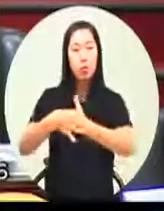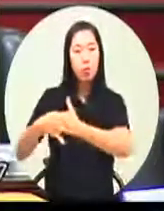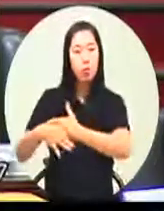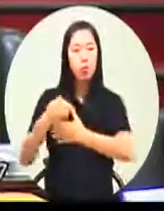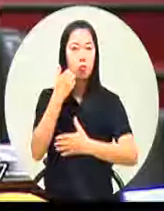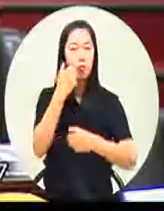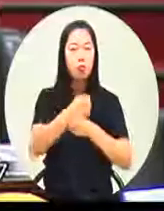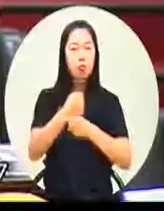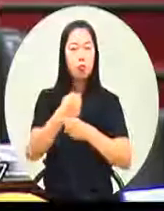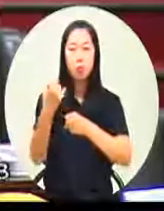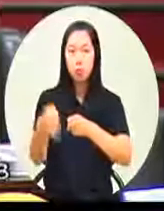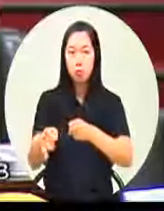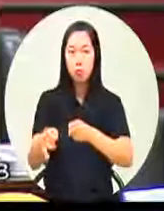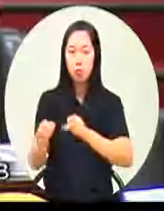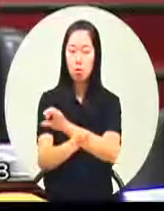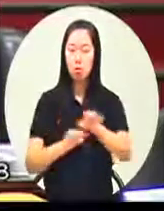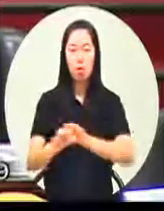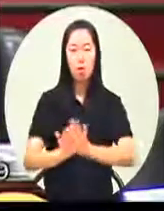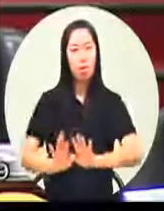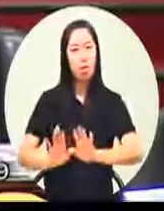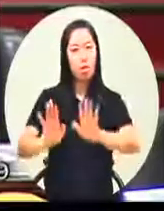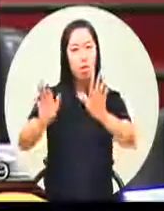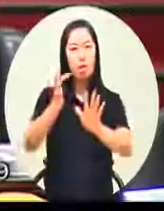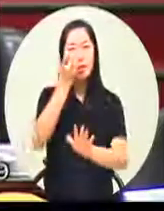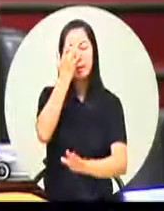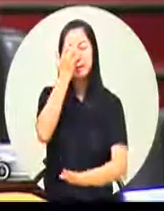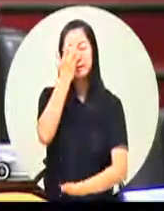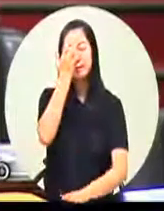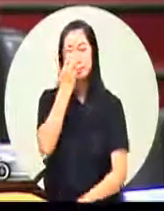好。经济发展别谈，